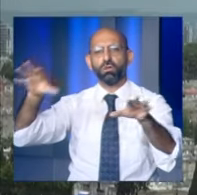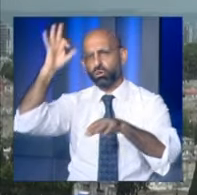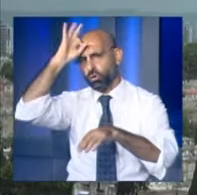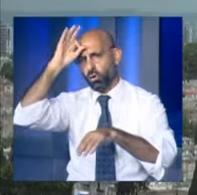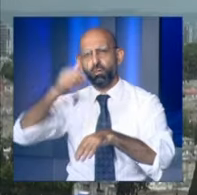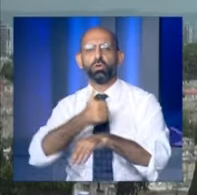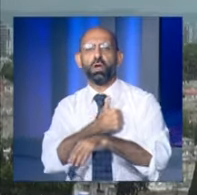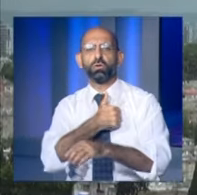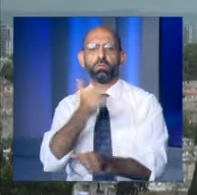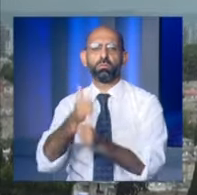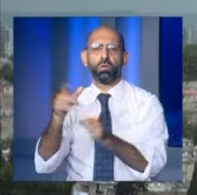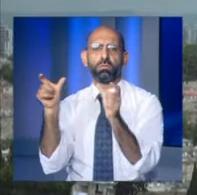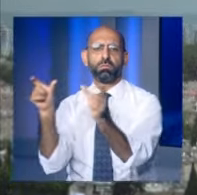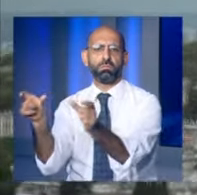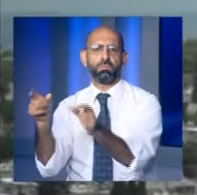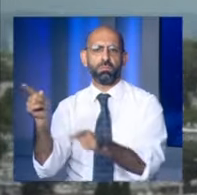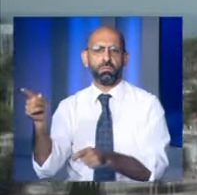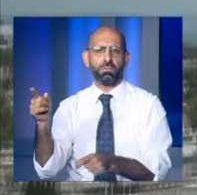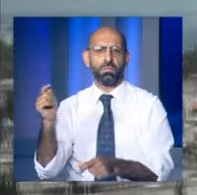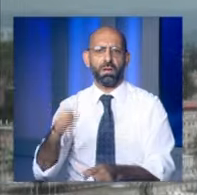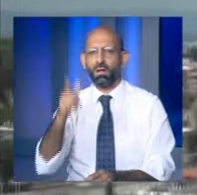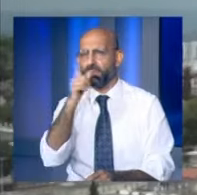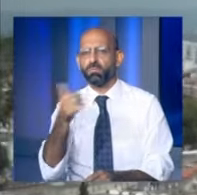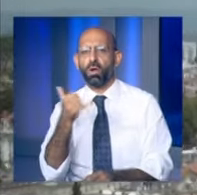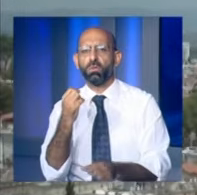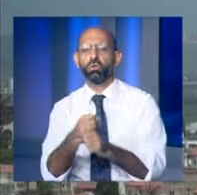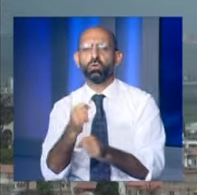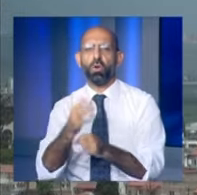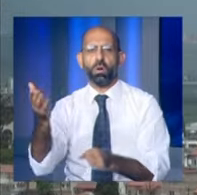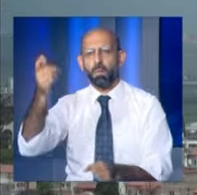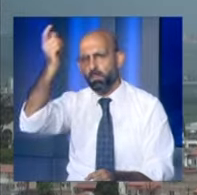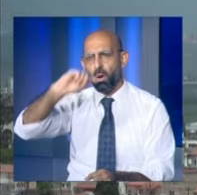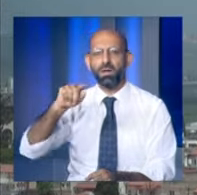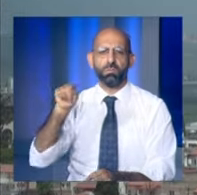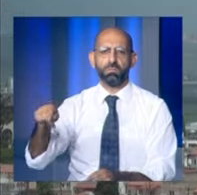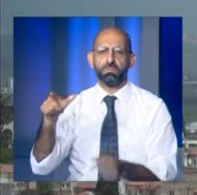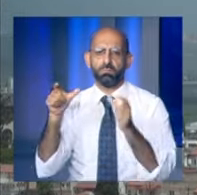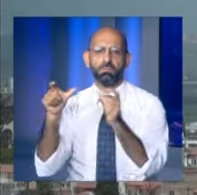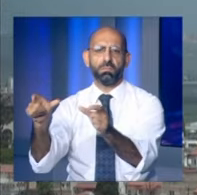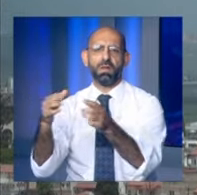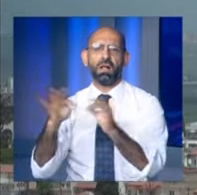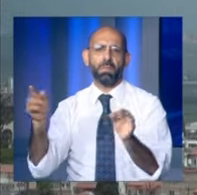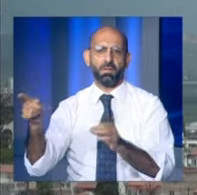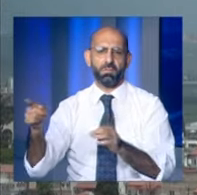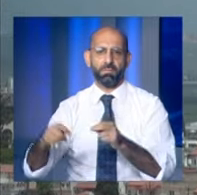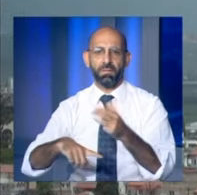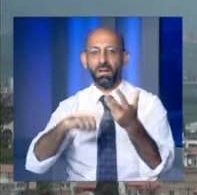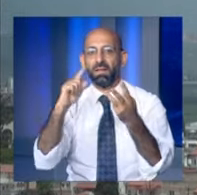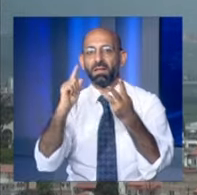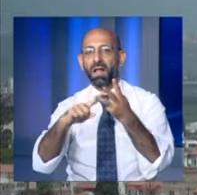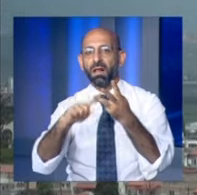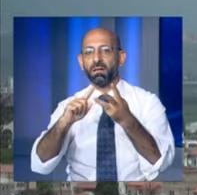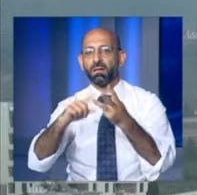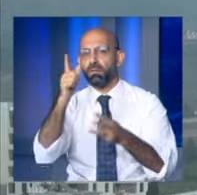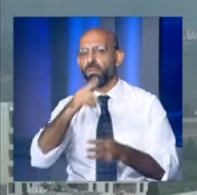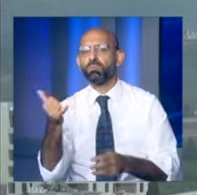ب6000 عنصر من أجل إعادة نشرهم في الجنوب، وهو أمر غير وارد حاليا نظرا إلى قلة الإمكانات والعديد لدى قوى الأمن.